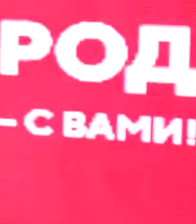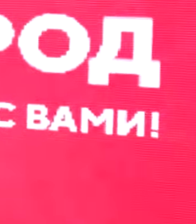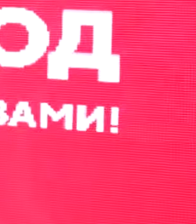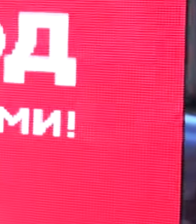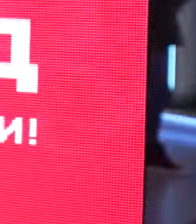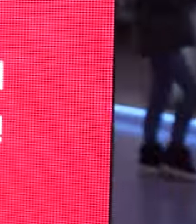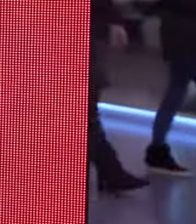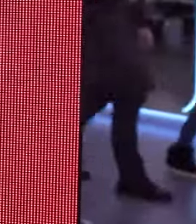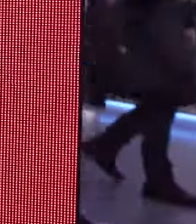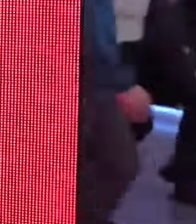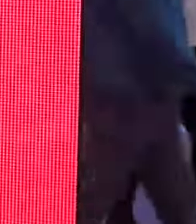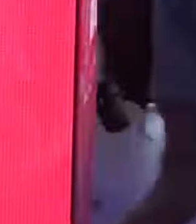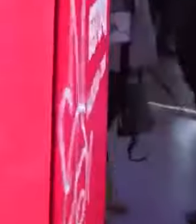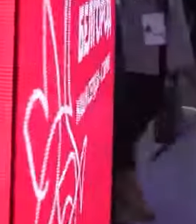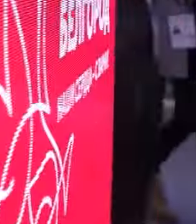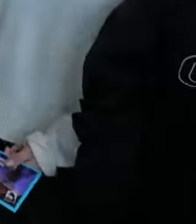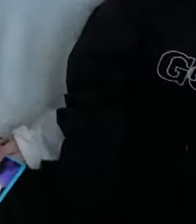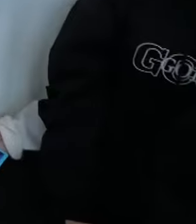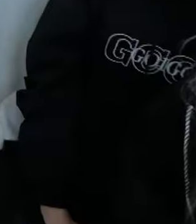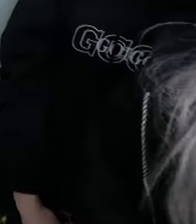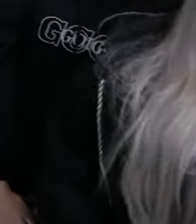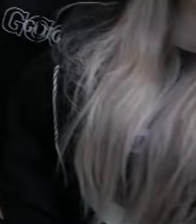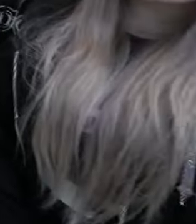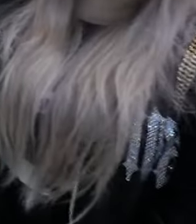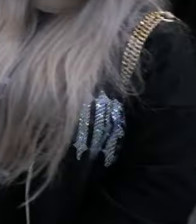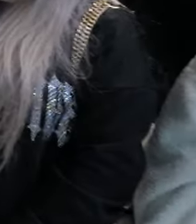«Белгород, наши сердца с тобой».